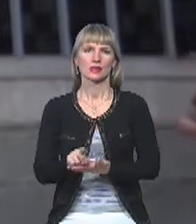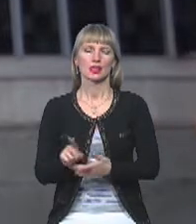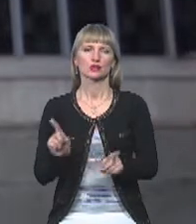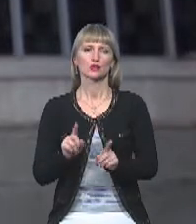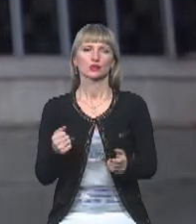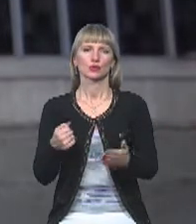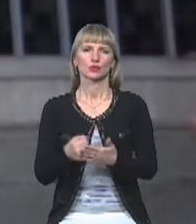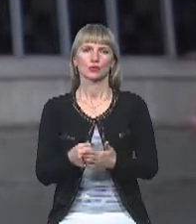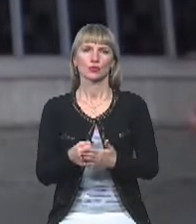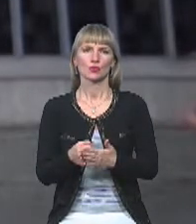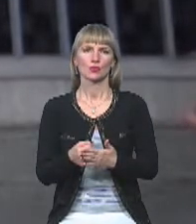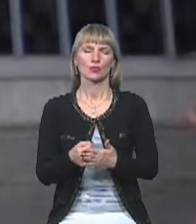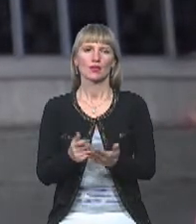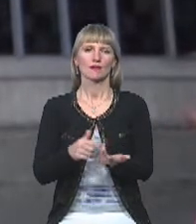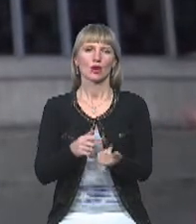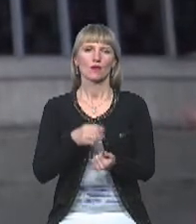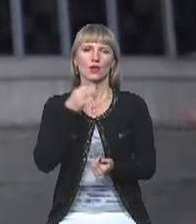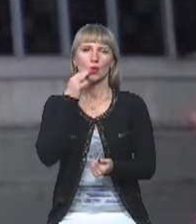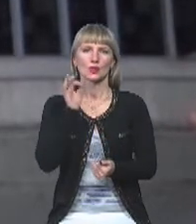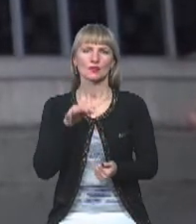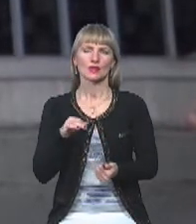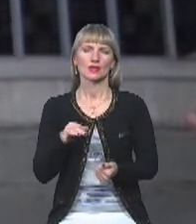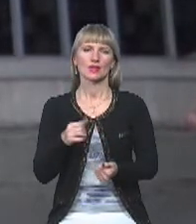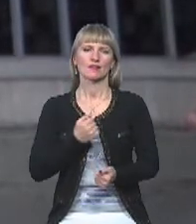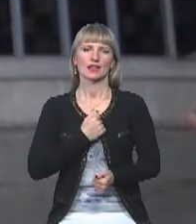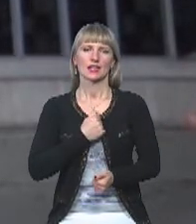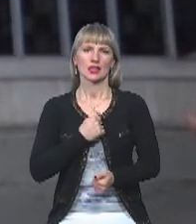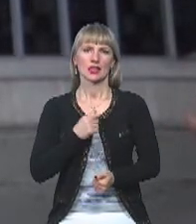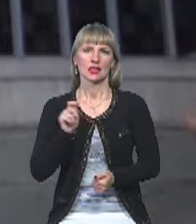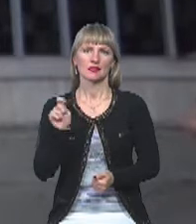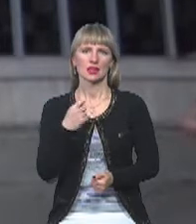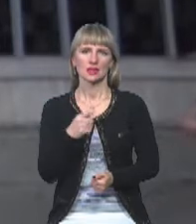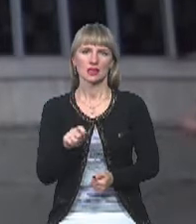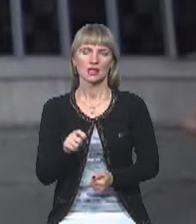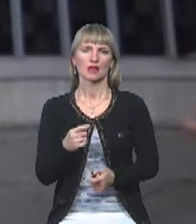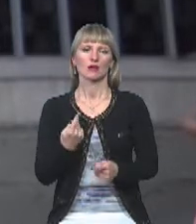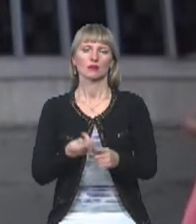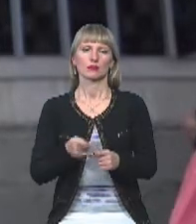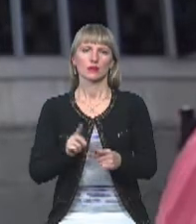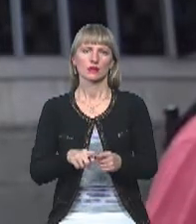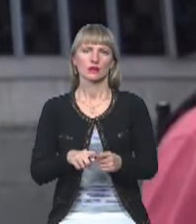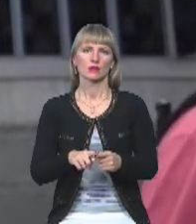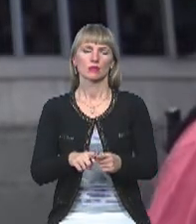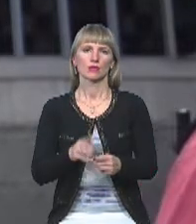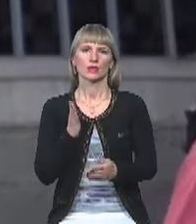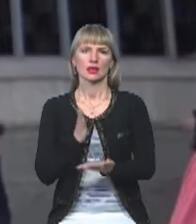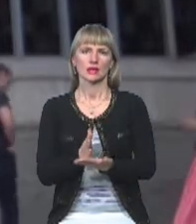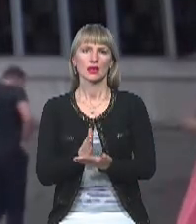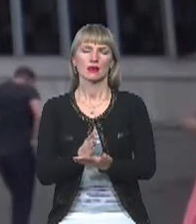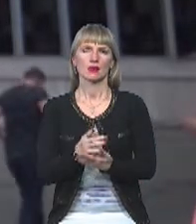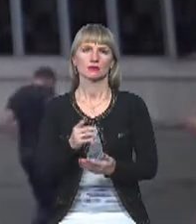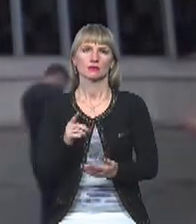щодо, враховуючи досвід війни, тому йдуть систематичні